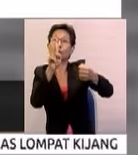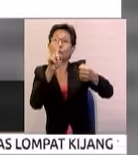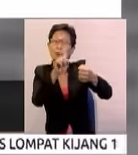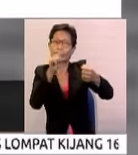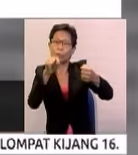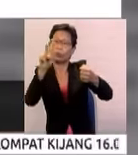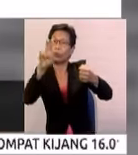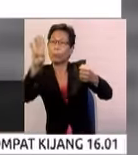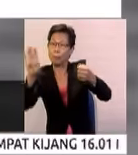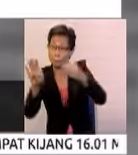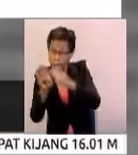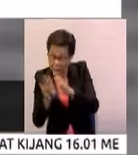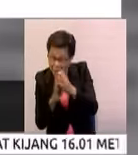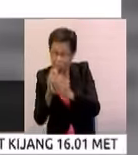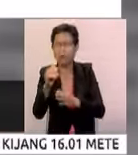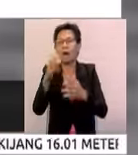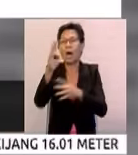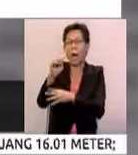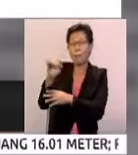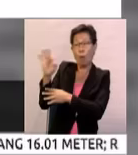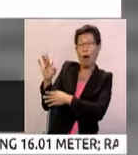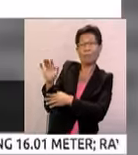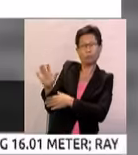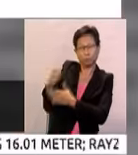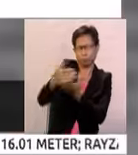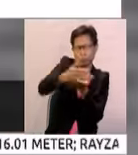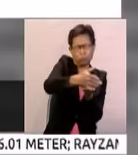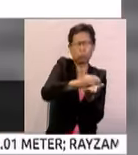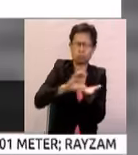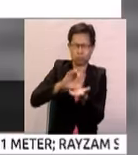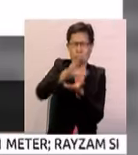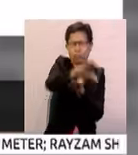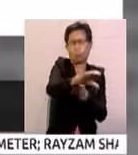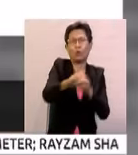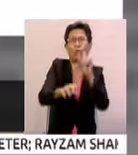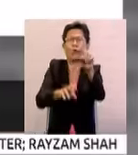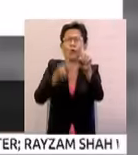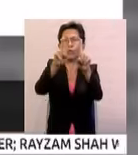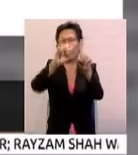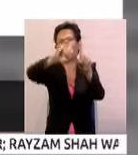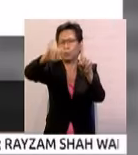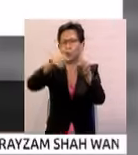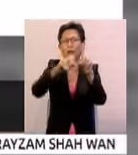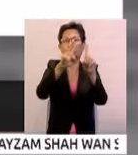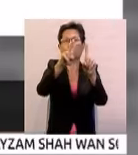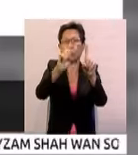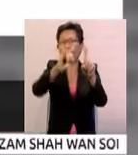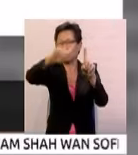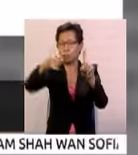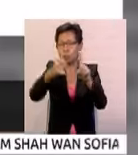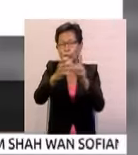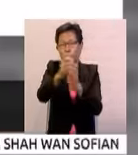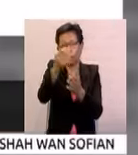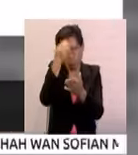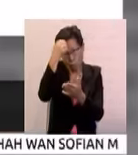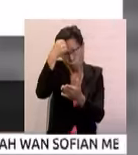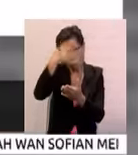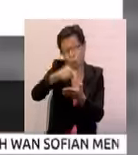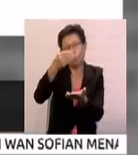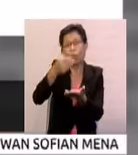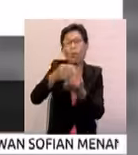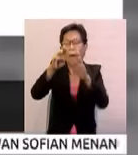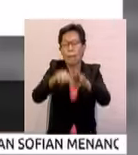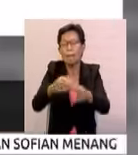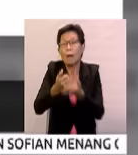RM1.2 bilion. Kementerian tersebut juga telah menyalurkan peruntukan sebanyak RM120 juta untuk bantuan pelajar pendidikan